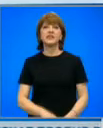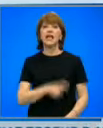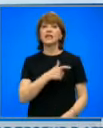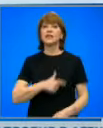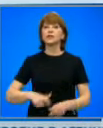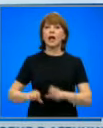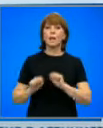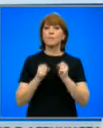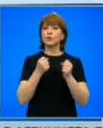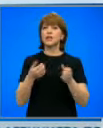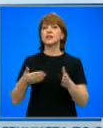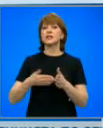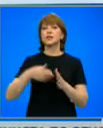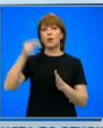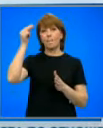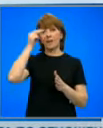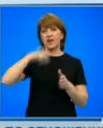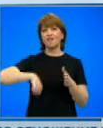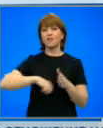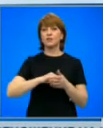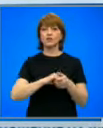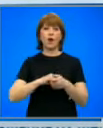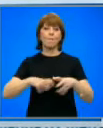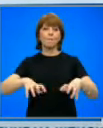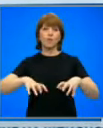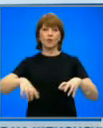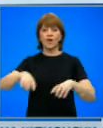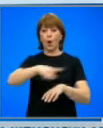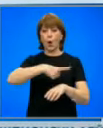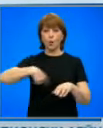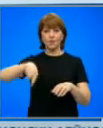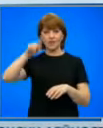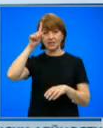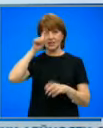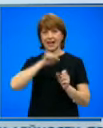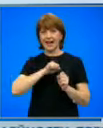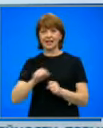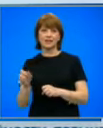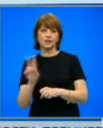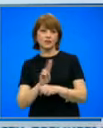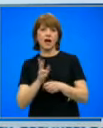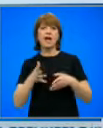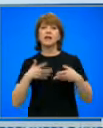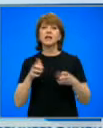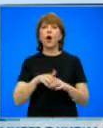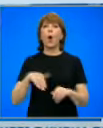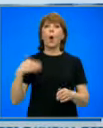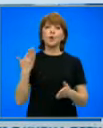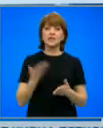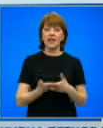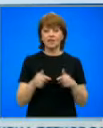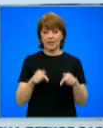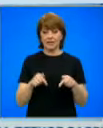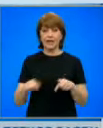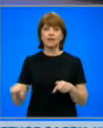Национален протест срещу Българския футболен съюз блокира околовръстния път в София в късния следобед. Исканията са за оставки на настоящото ръководство. Още